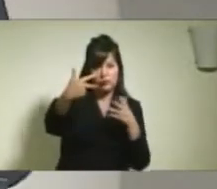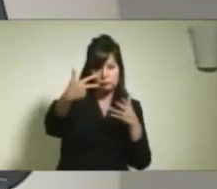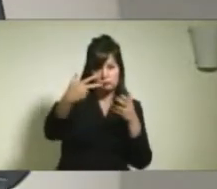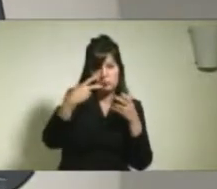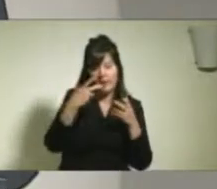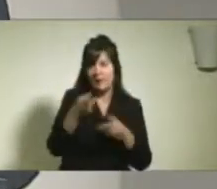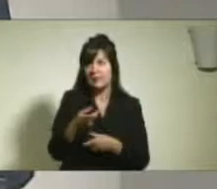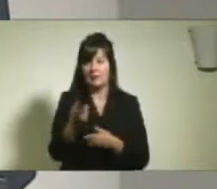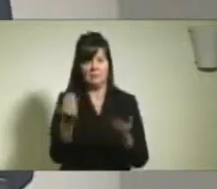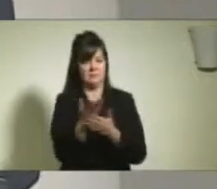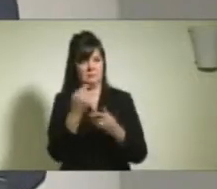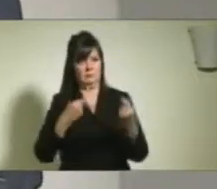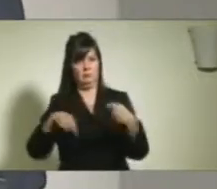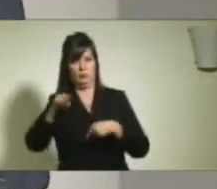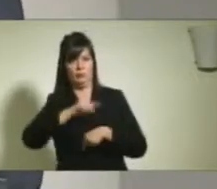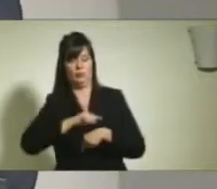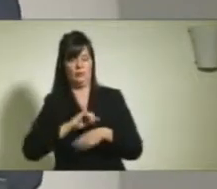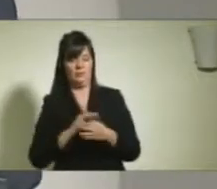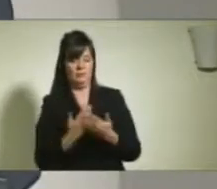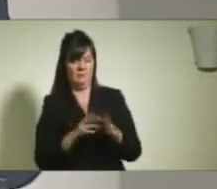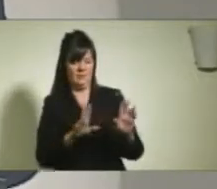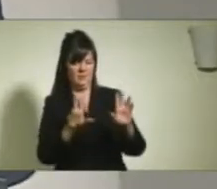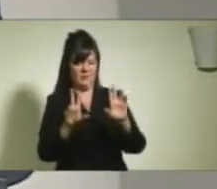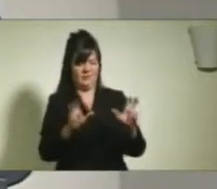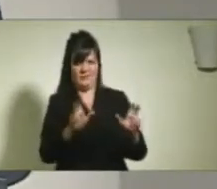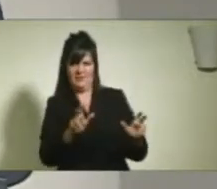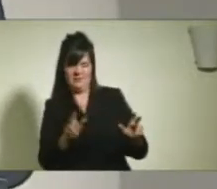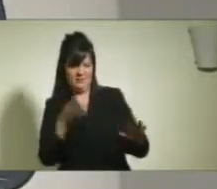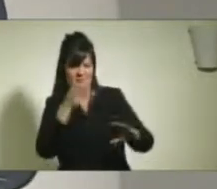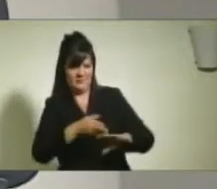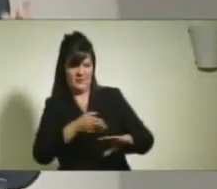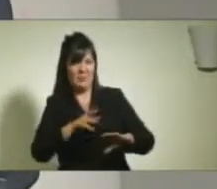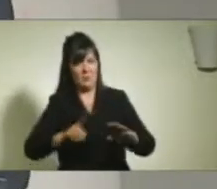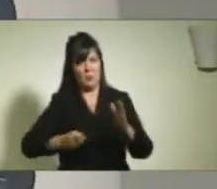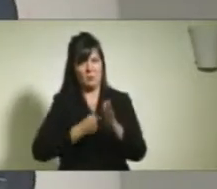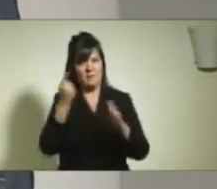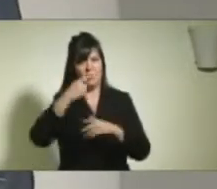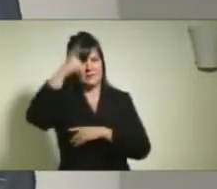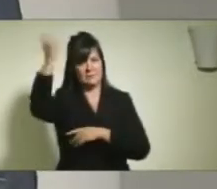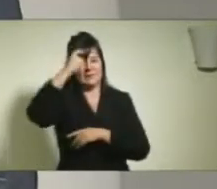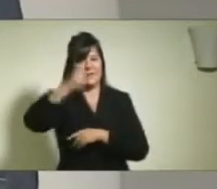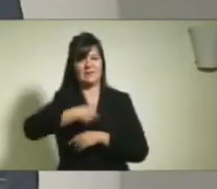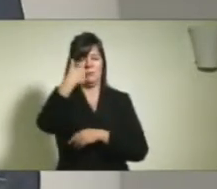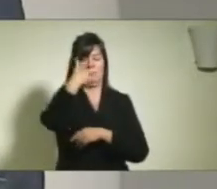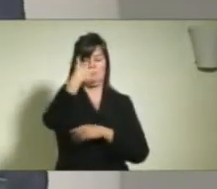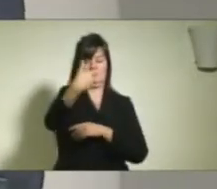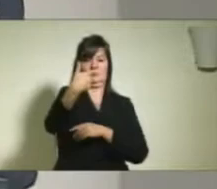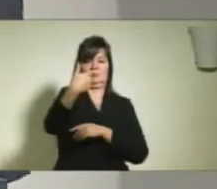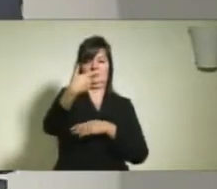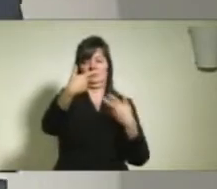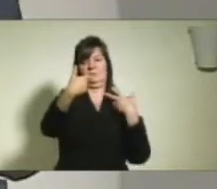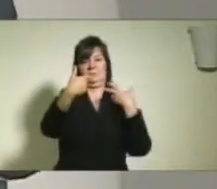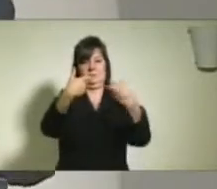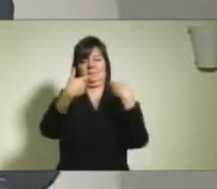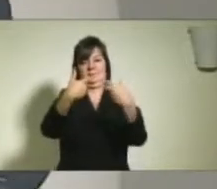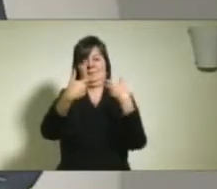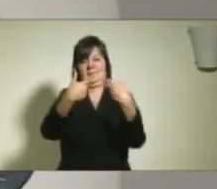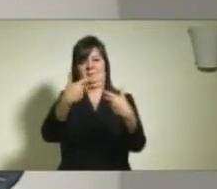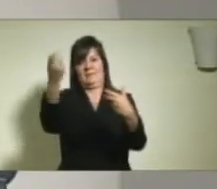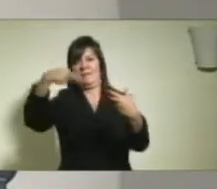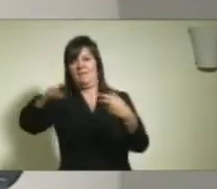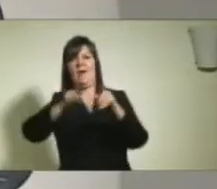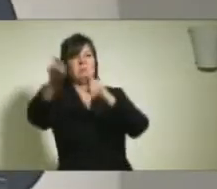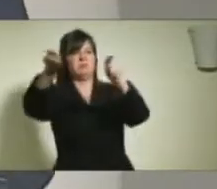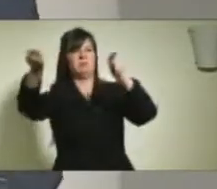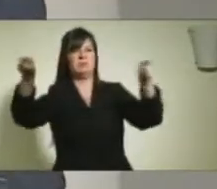comme une première expérience de diffusion en direct, une première expérience aussi pour nos membres, disons, de participer